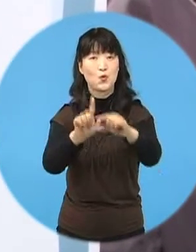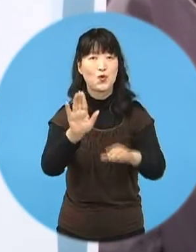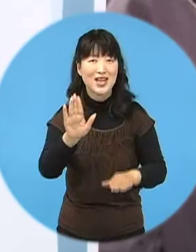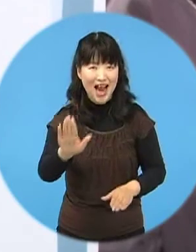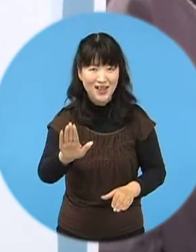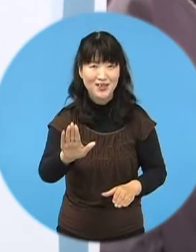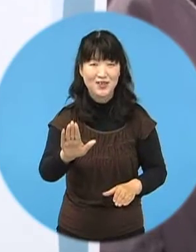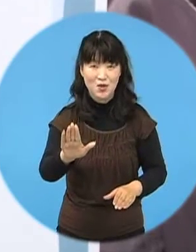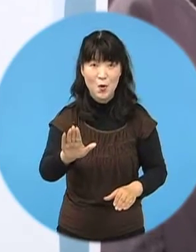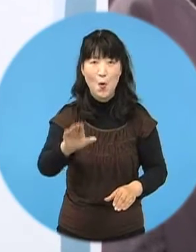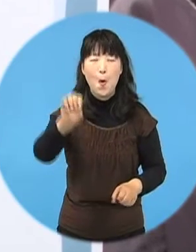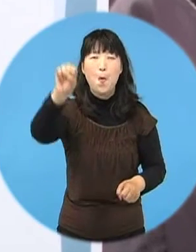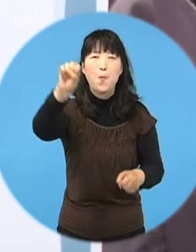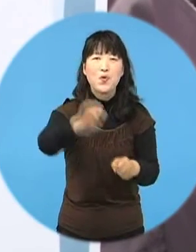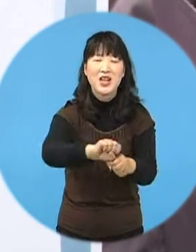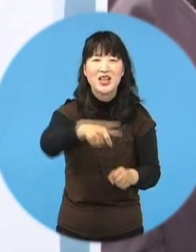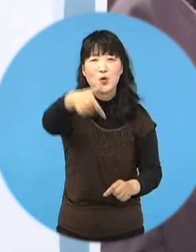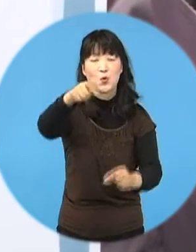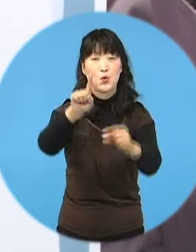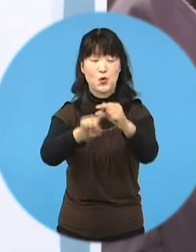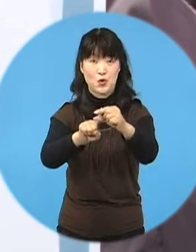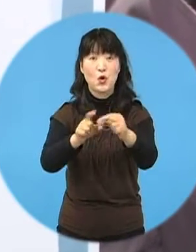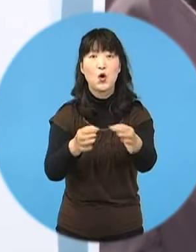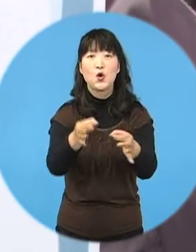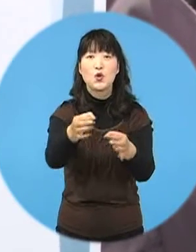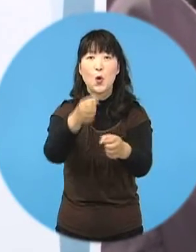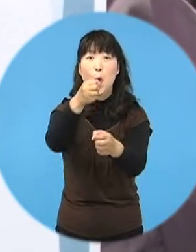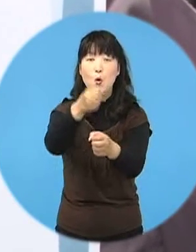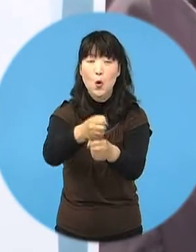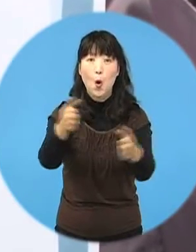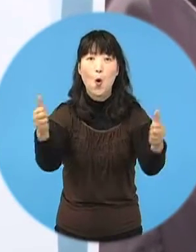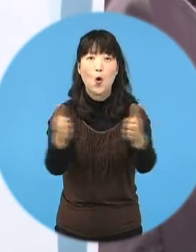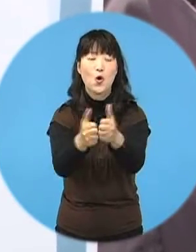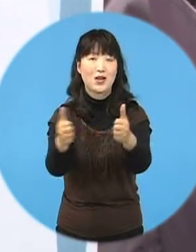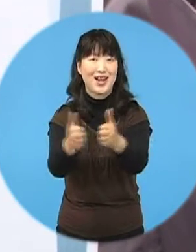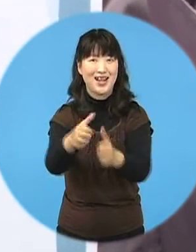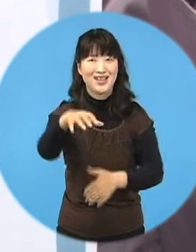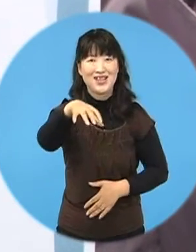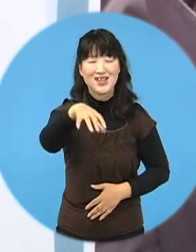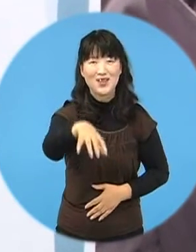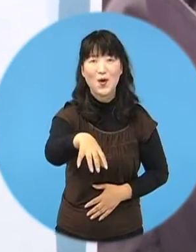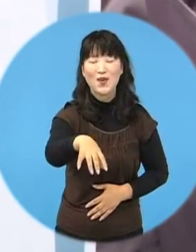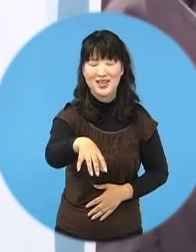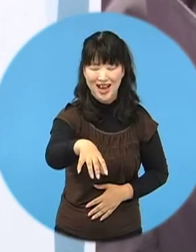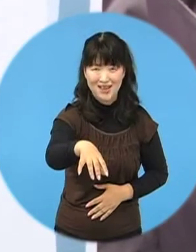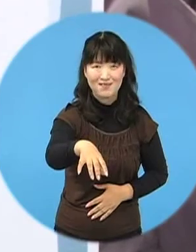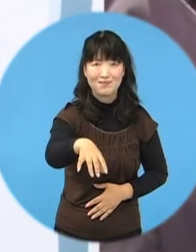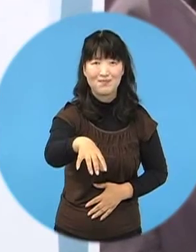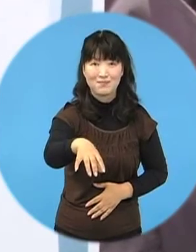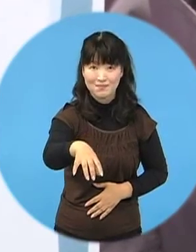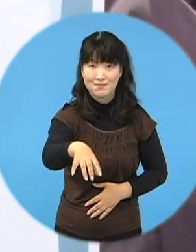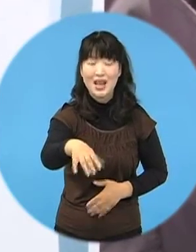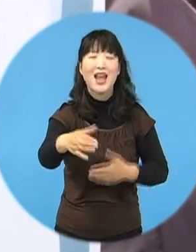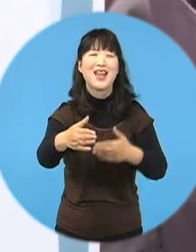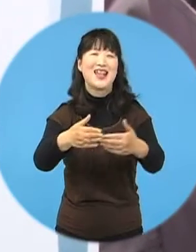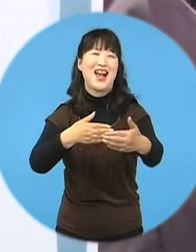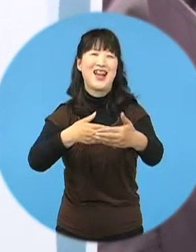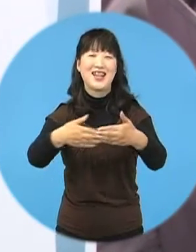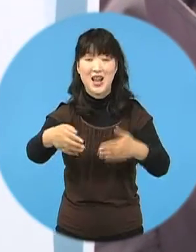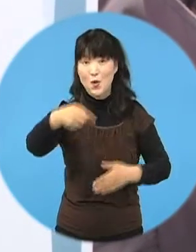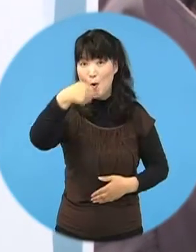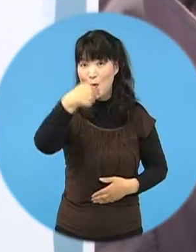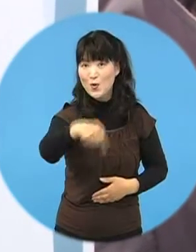ります武蔵府中商工会議所を会場として体験教室